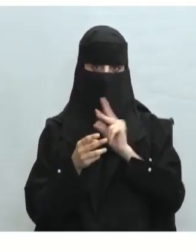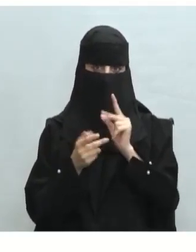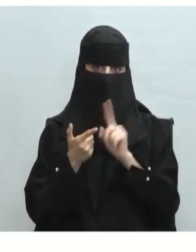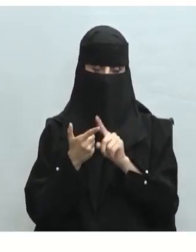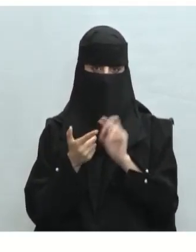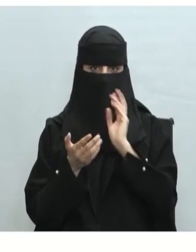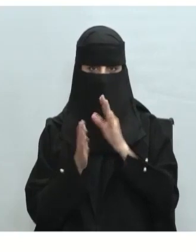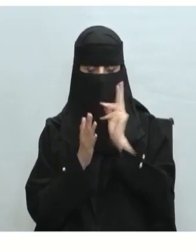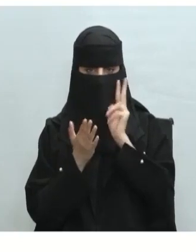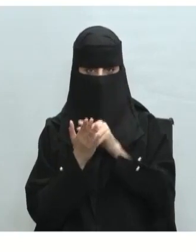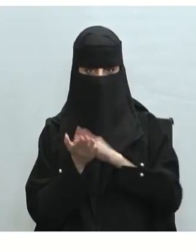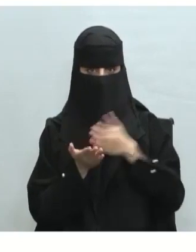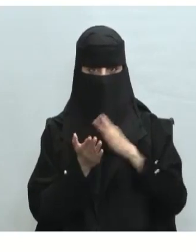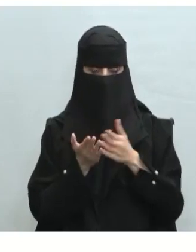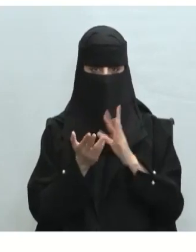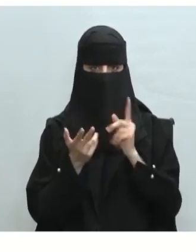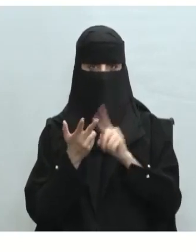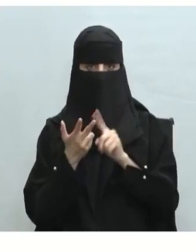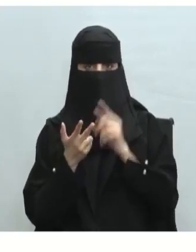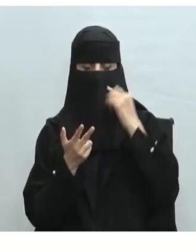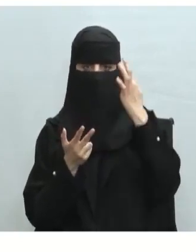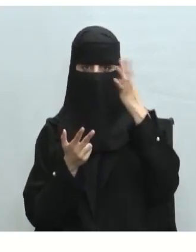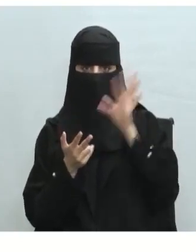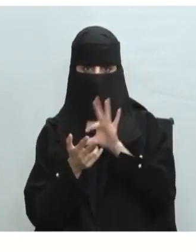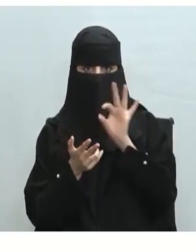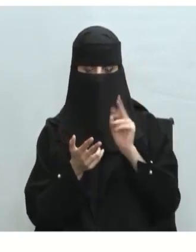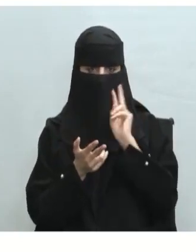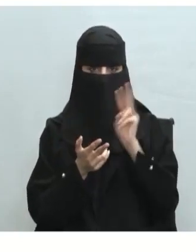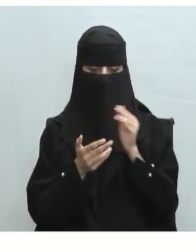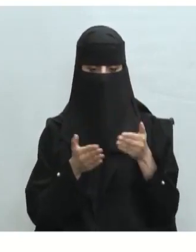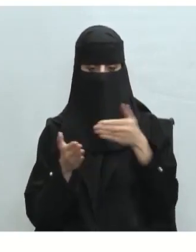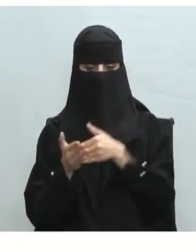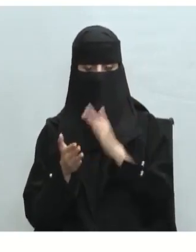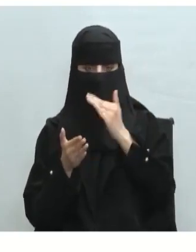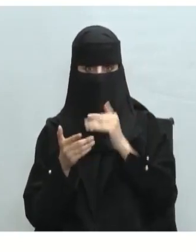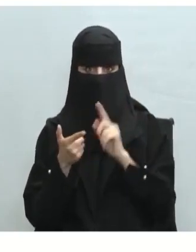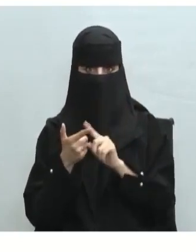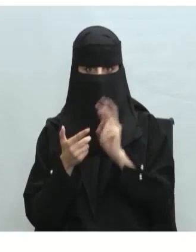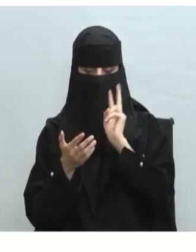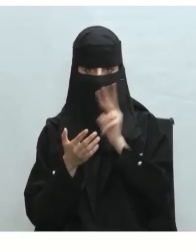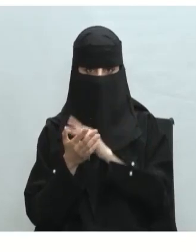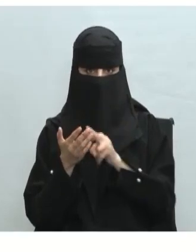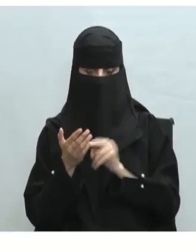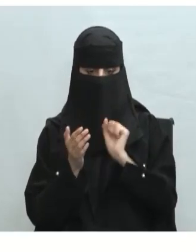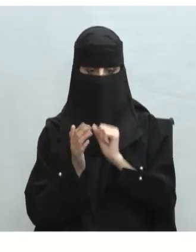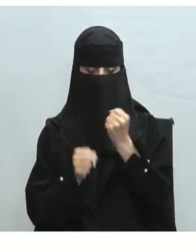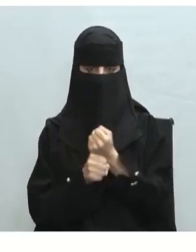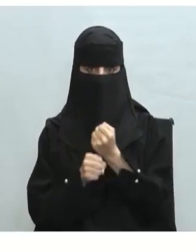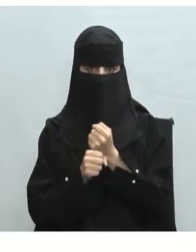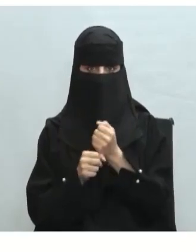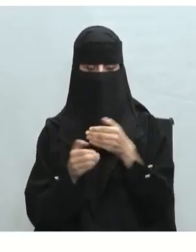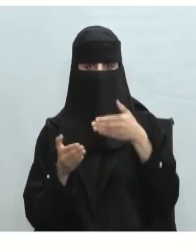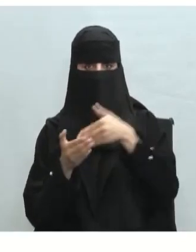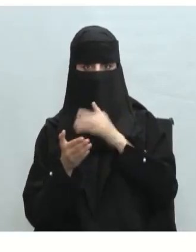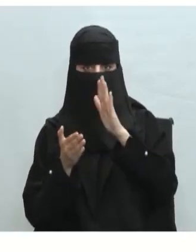الانتقائيه ايضا هنا قراءه النصوص الوظيفيه قراءه النصوص الوظيفيه كذلك القراءه على الانترنت هذه كلها تدخل